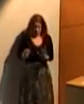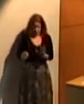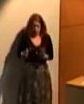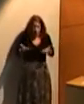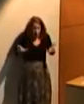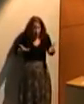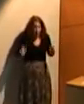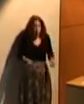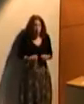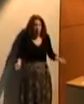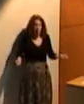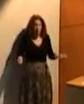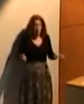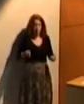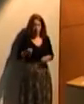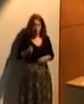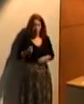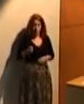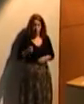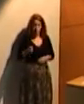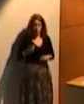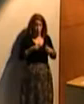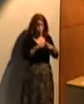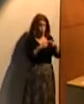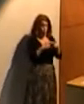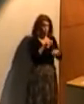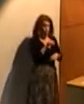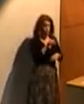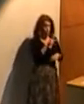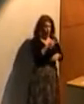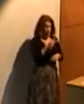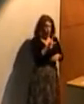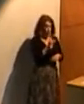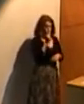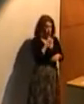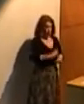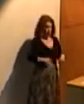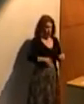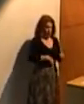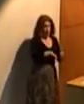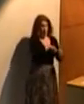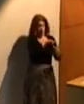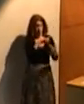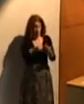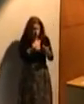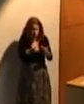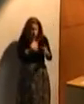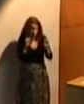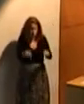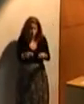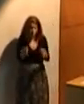on se dit non seulement comprendre la structure de l'adn mais on voit que l'on peut synthétiser des molécules